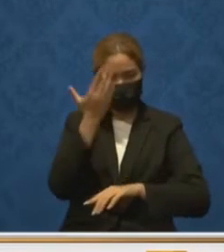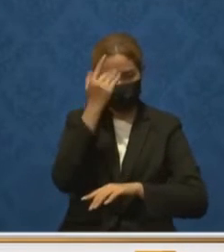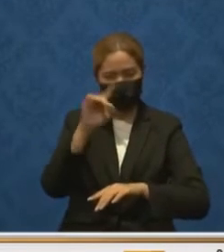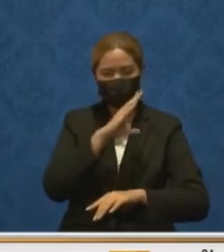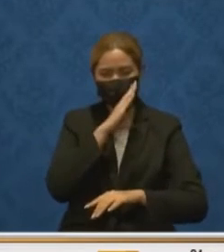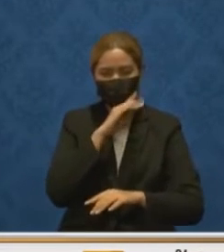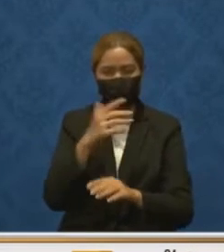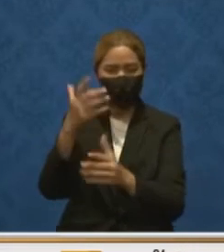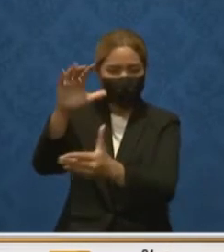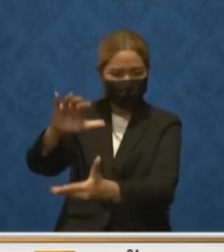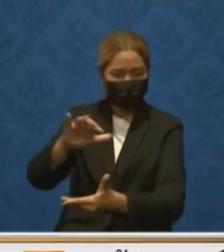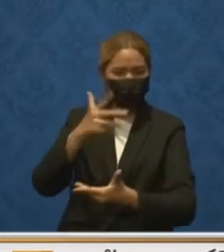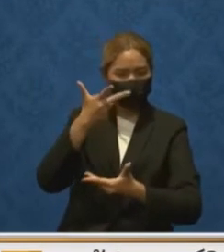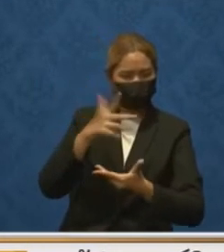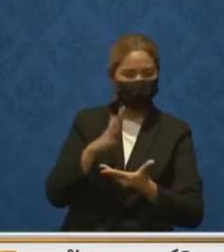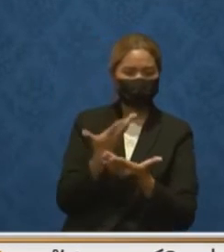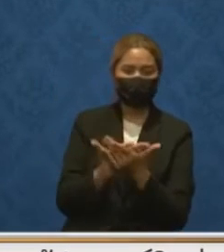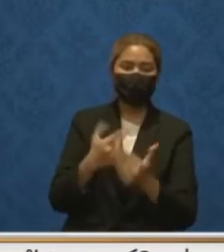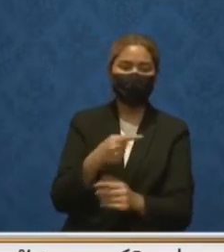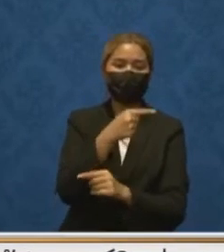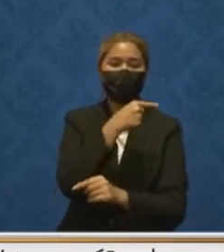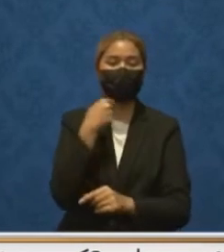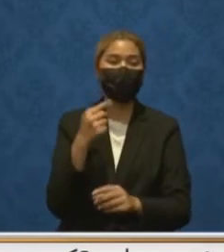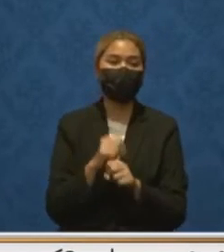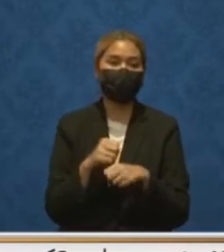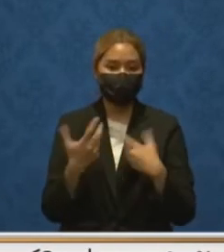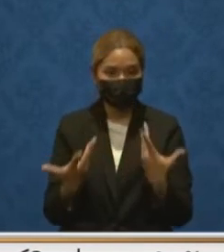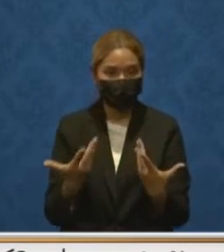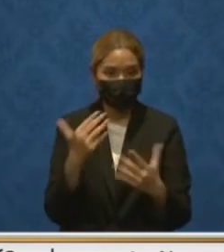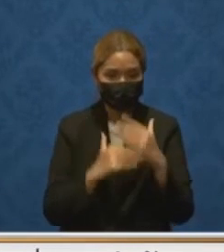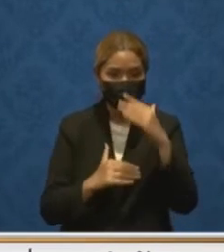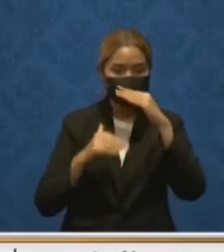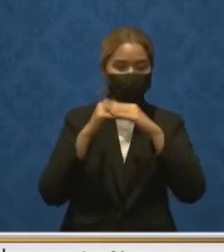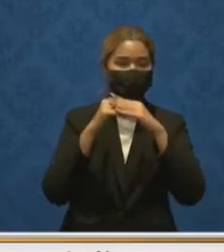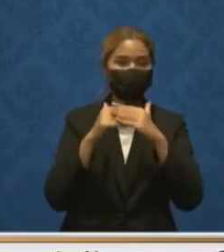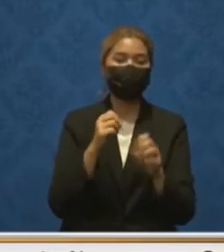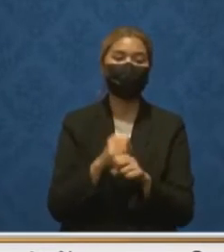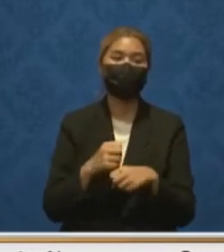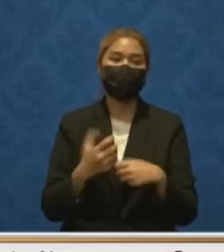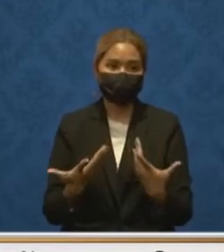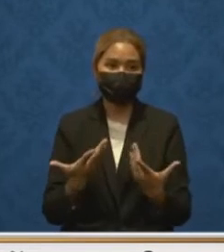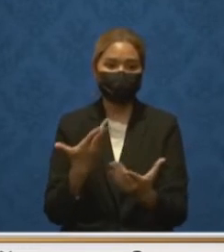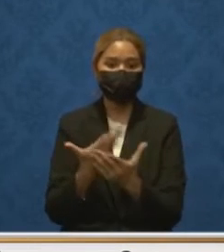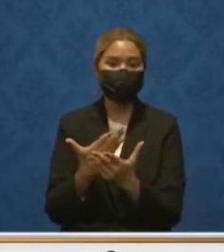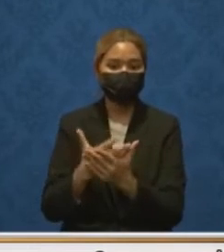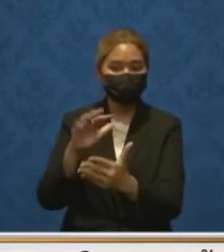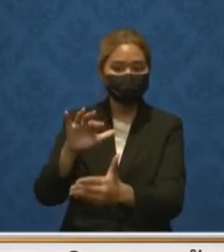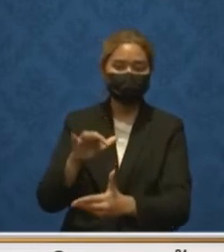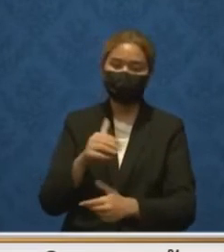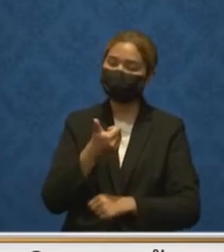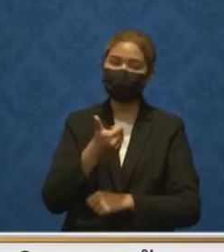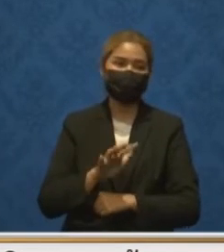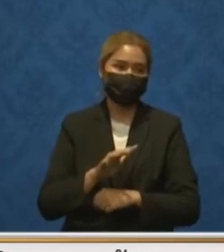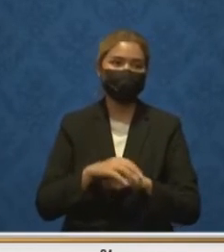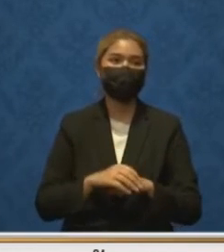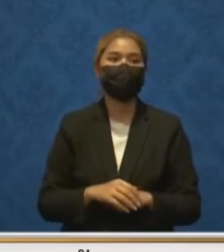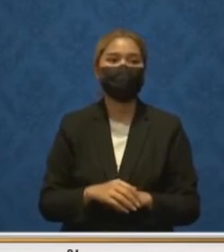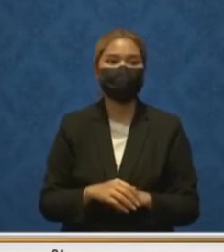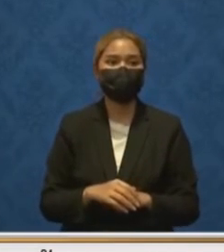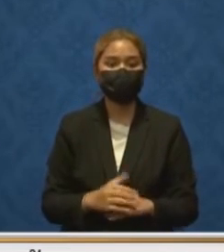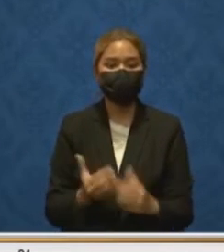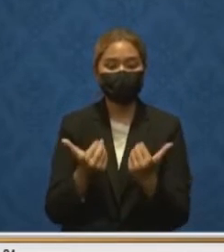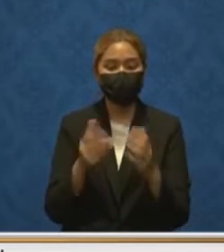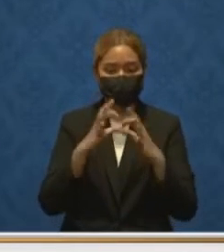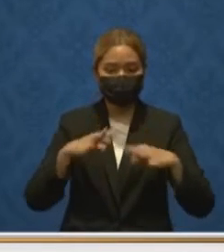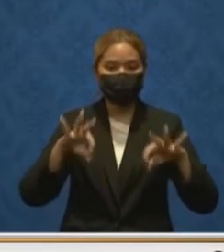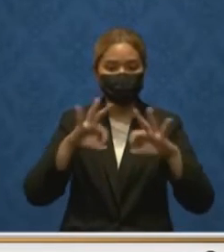้วขัดทุน กำหนดเพดารห้ามปลับ ห้ามอะไรทงส้นเขาก็หุดนำเข้าแล้ตวเลขมันก็ฟองแล้วเพราฉะนั้ตรงนี้จ